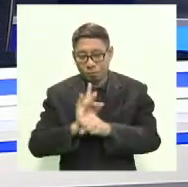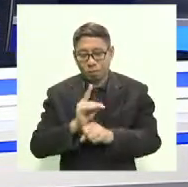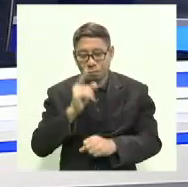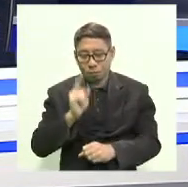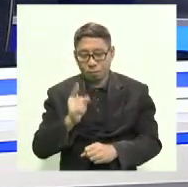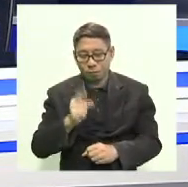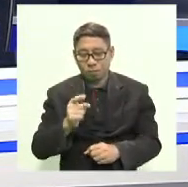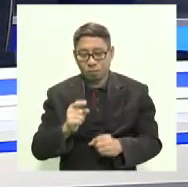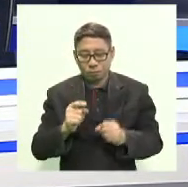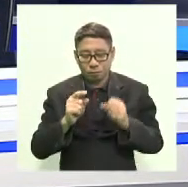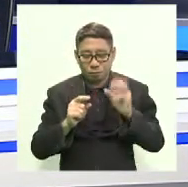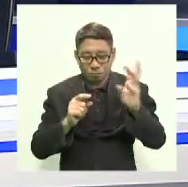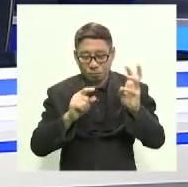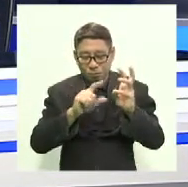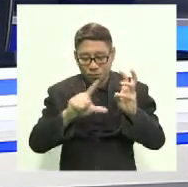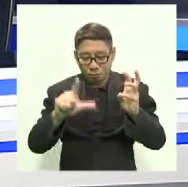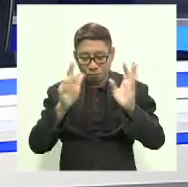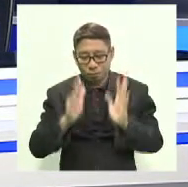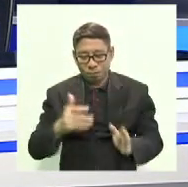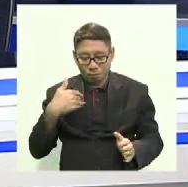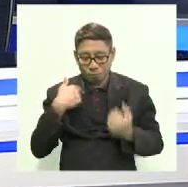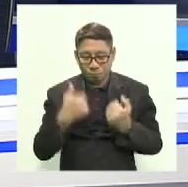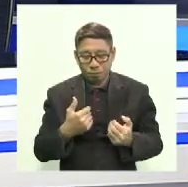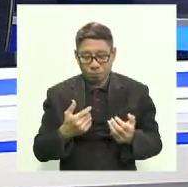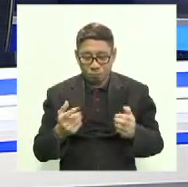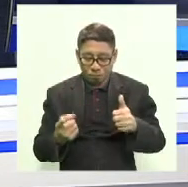นี่ยก็น่าจะเป็นหลักล้านแหละนะครับที่จะมีสิทธิ์เลือกตั้งแล้วก็น่าจะเ